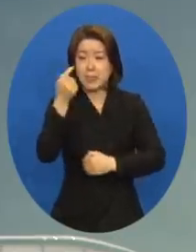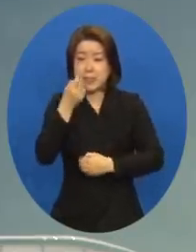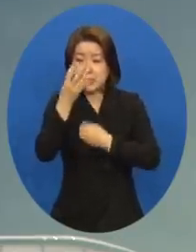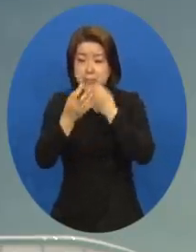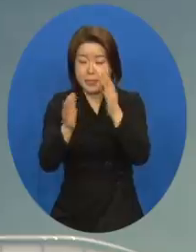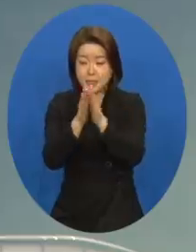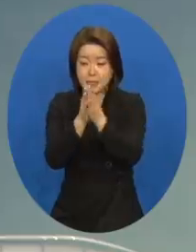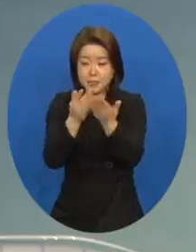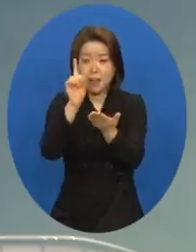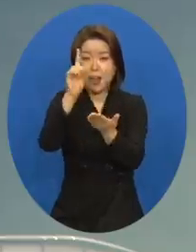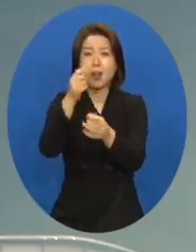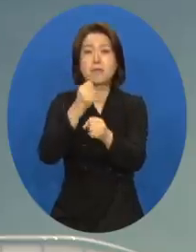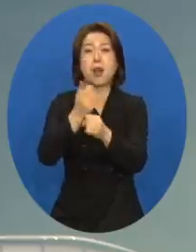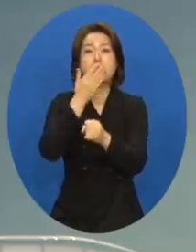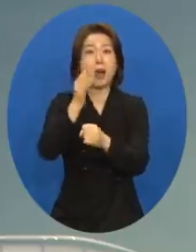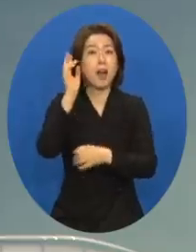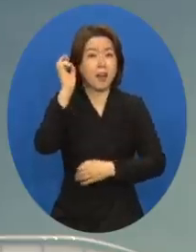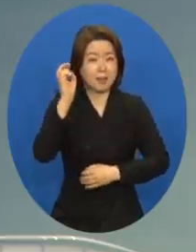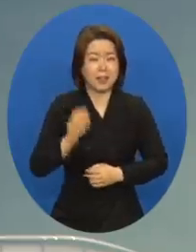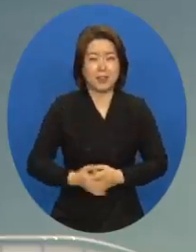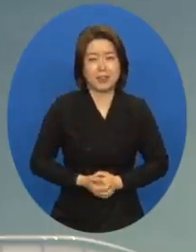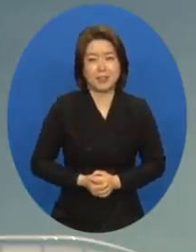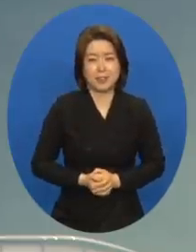하나가 나옵니다.